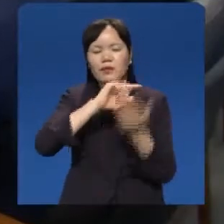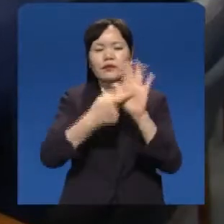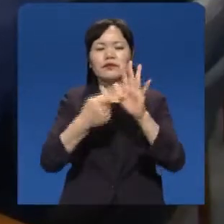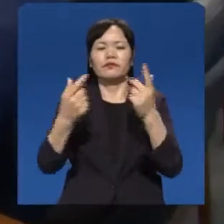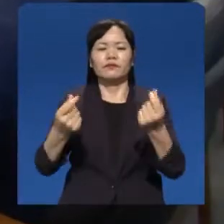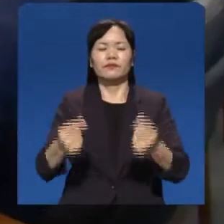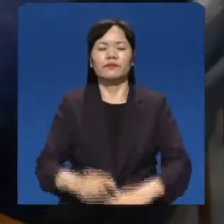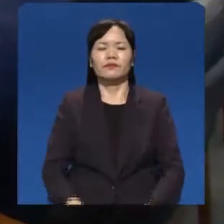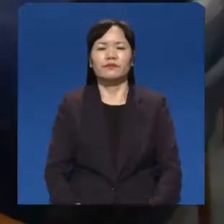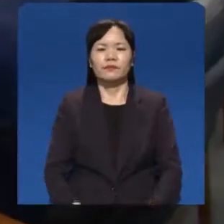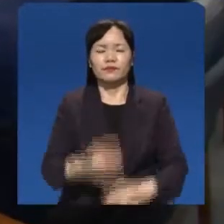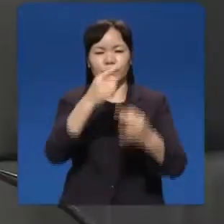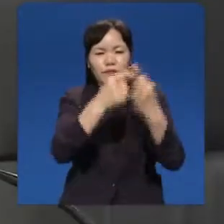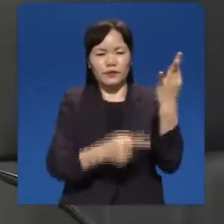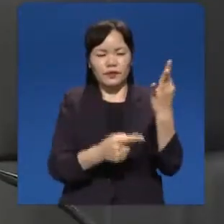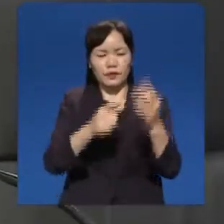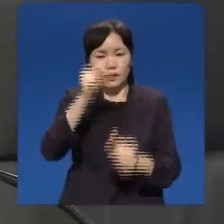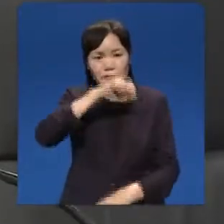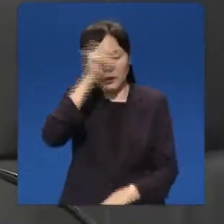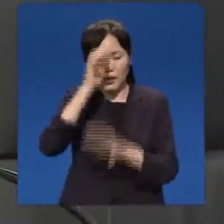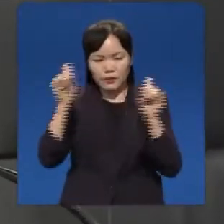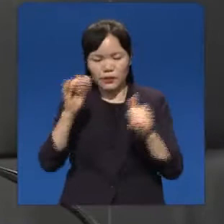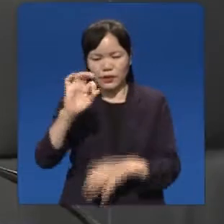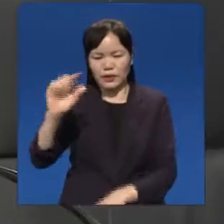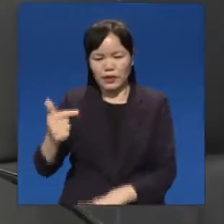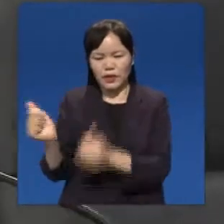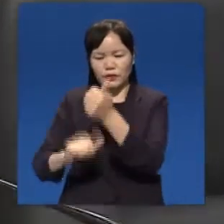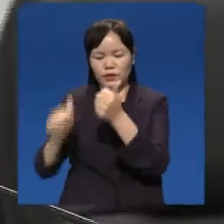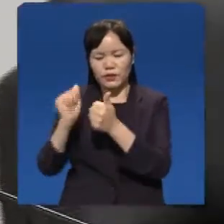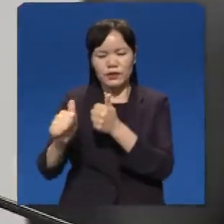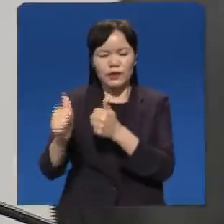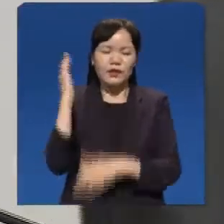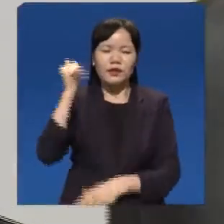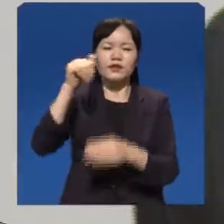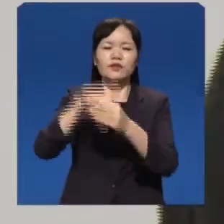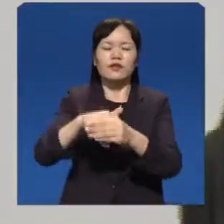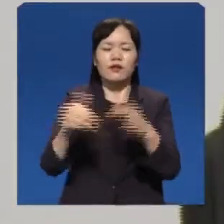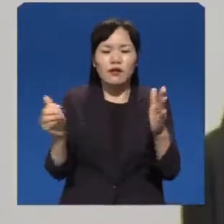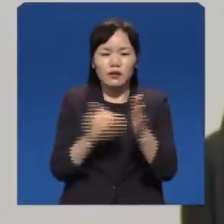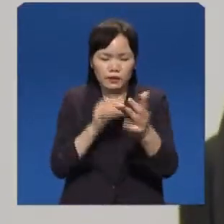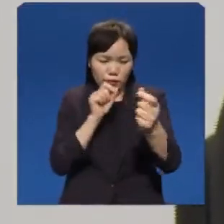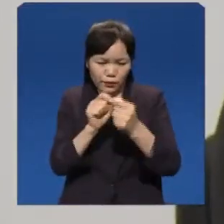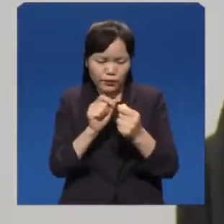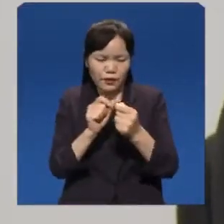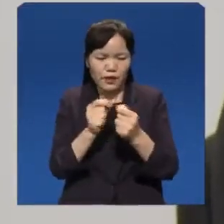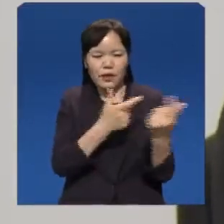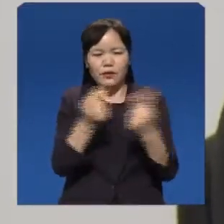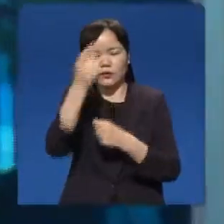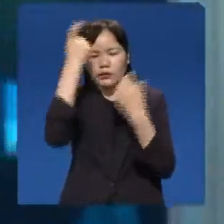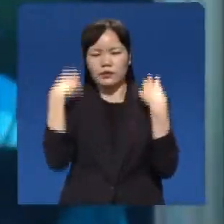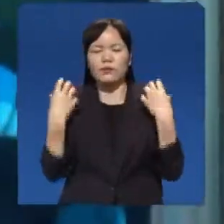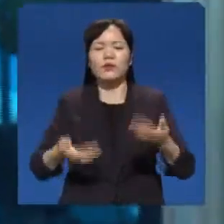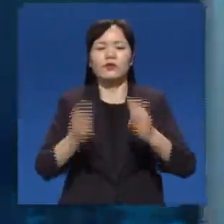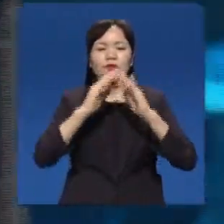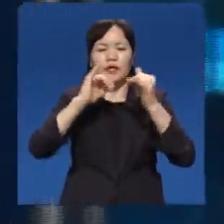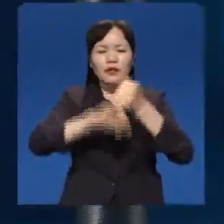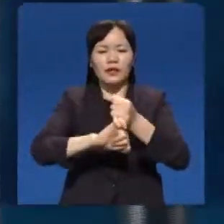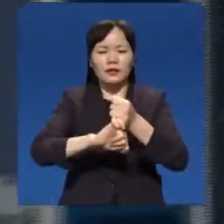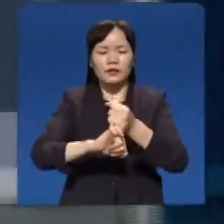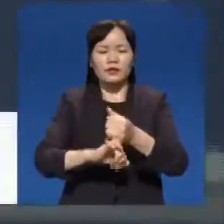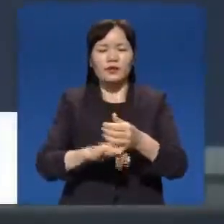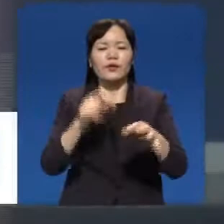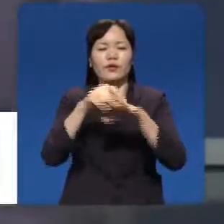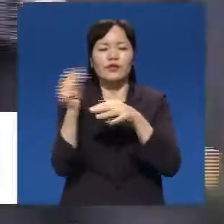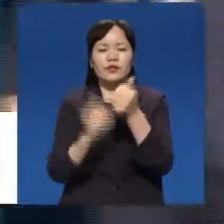보입니다. 윤석열 당선인과 안 위원장은 대선 막판 공동정부 구성을 약속하고 인수위를 함께